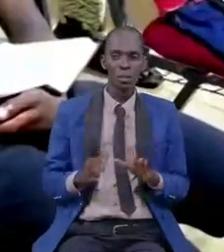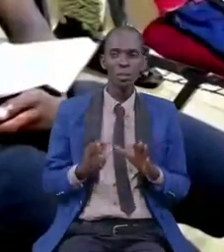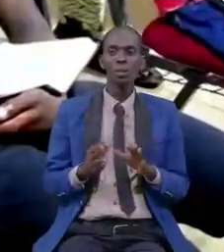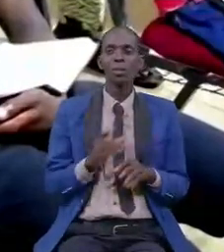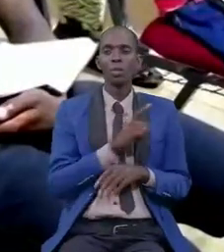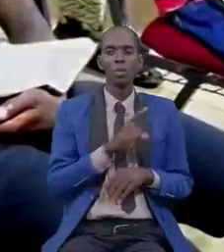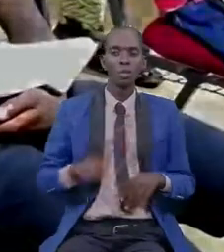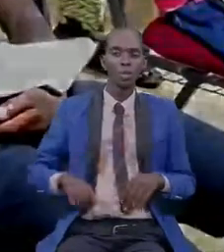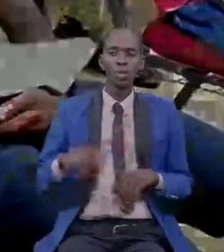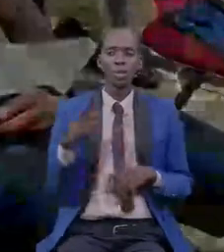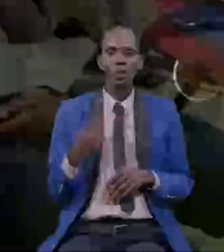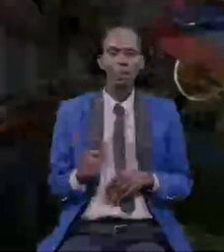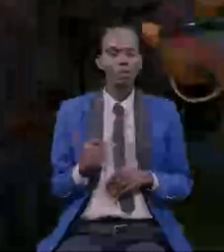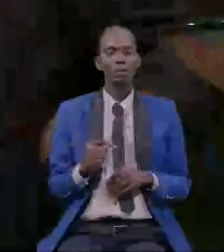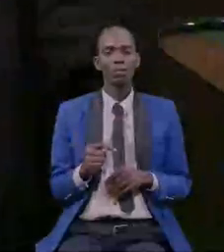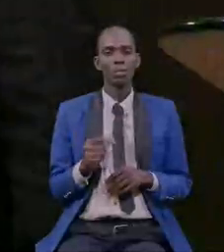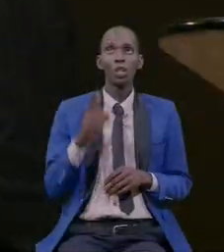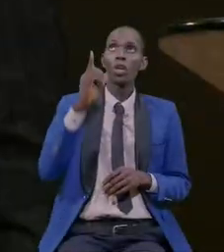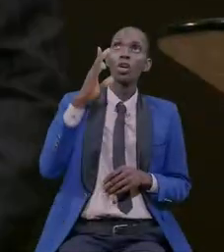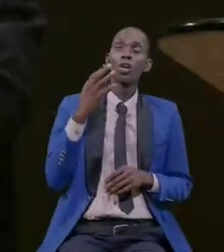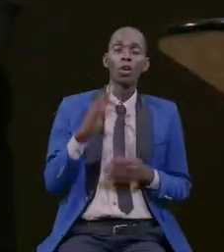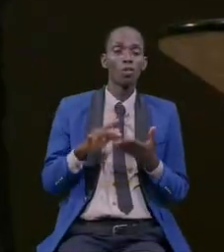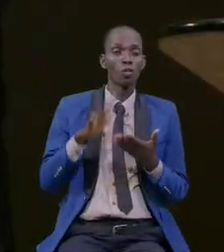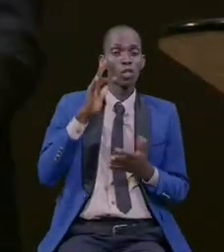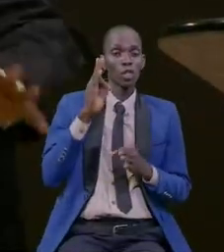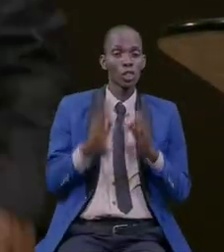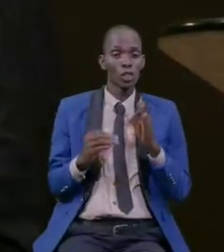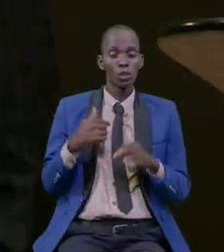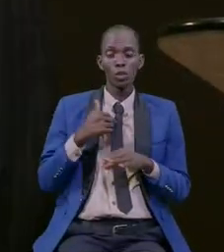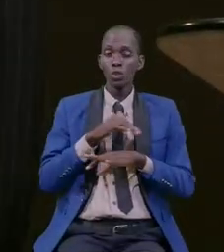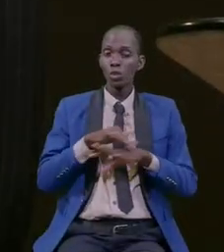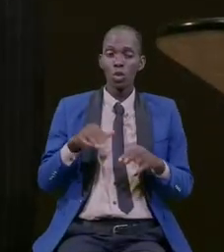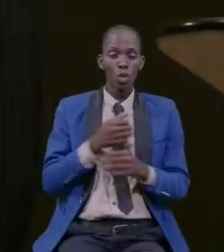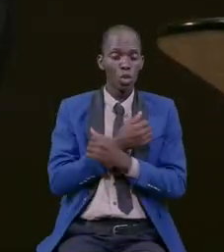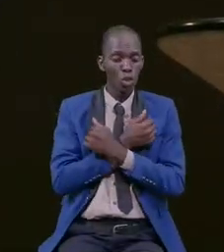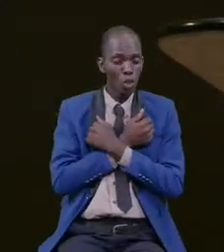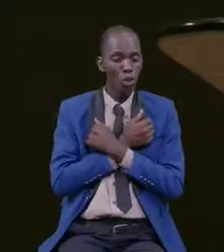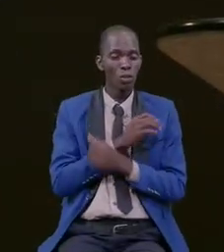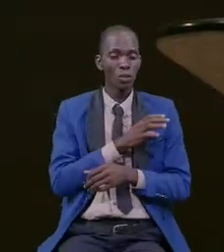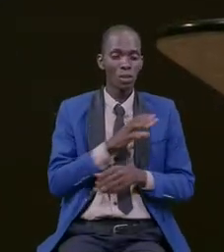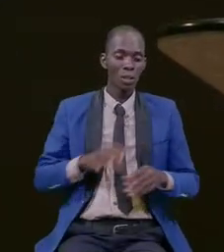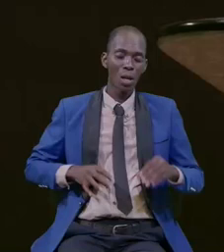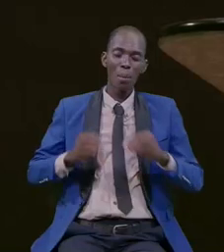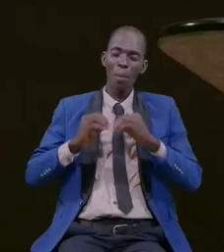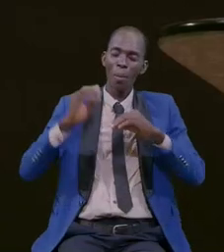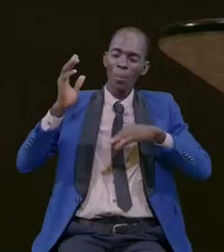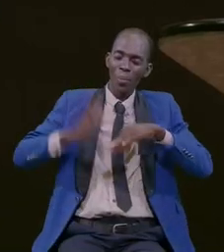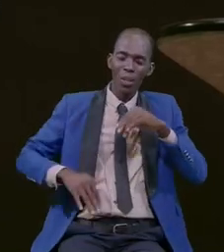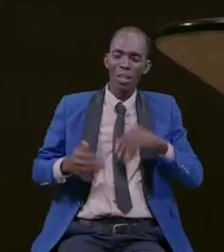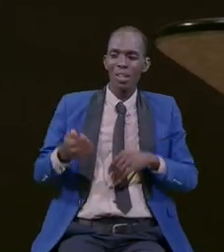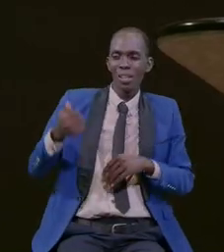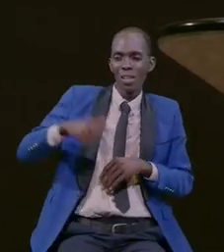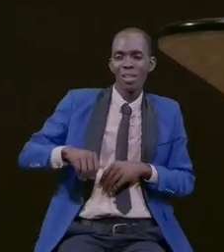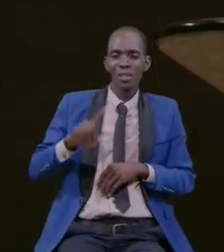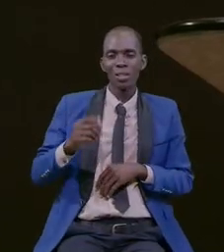seigneurs si nous ne l'aimons pas au-dessus de toute chose au-dessus de tout le monde sur la terre nous n'avons pas le